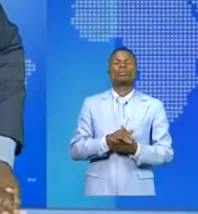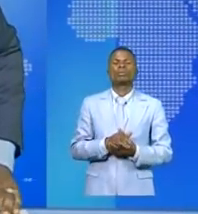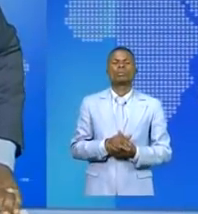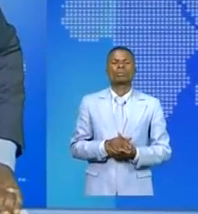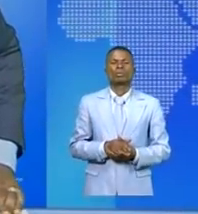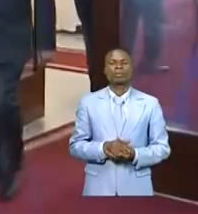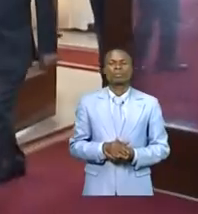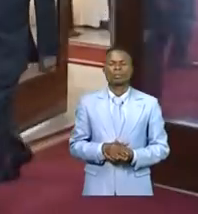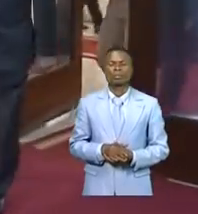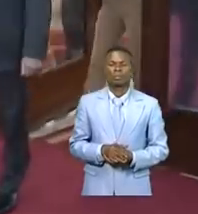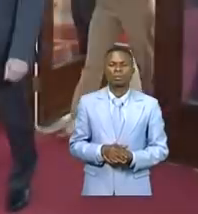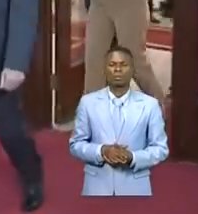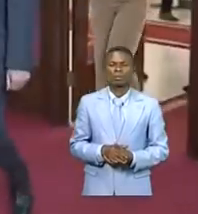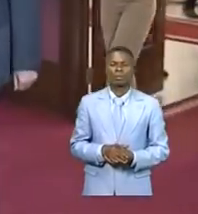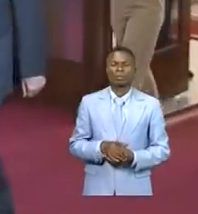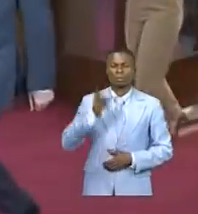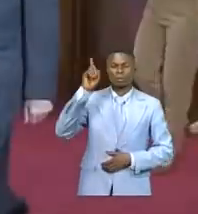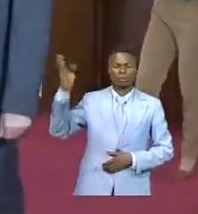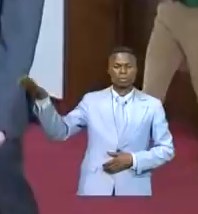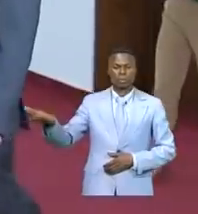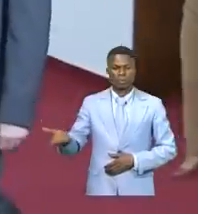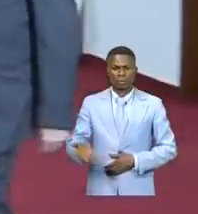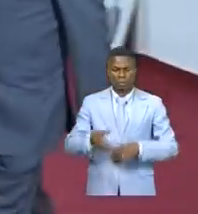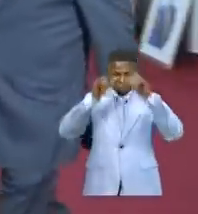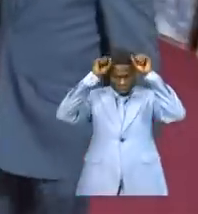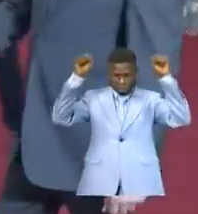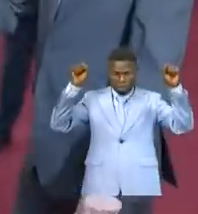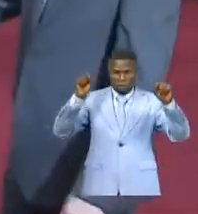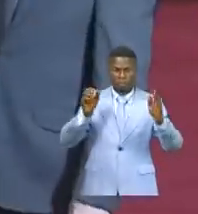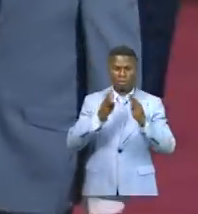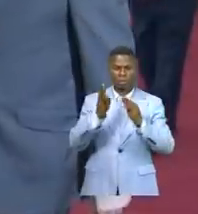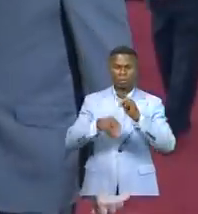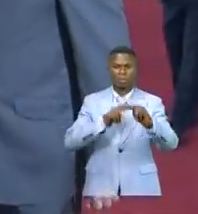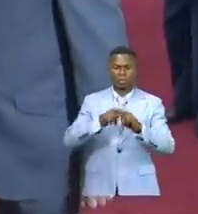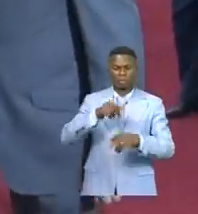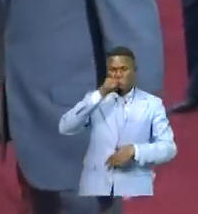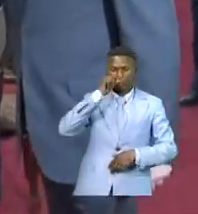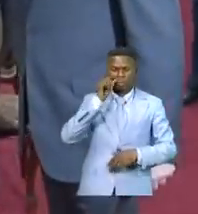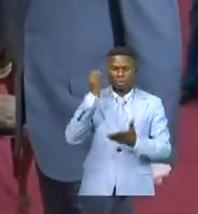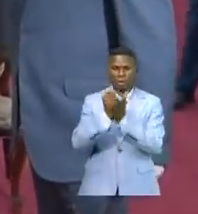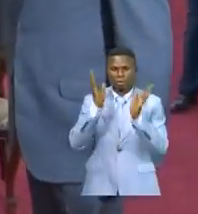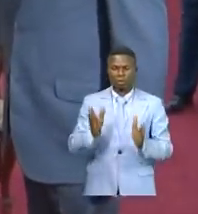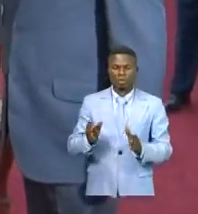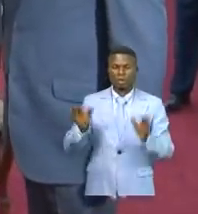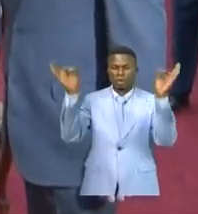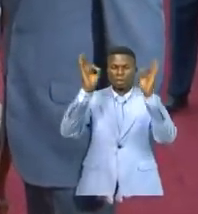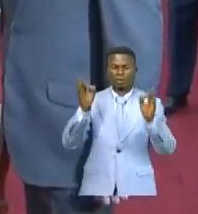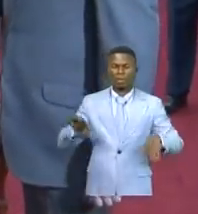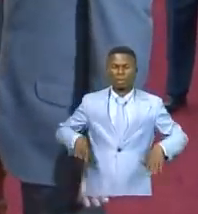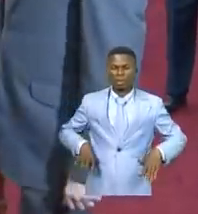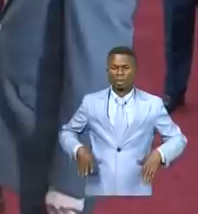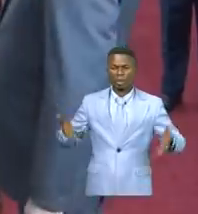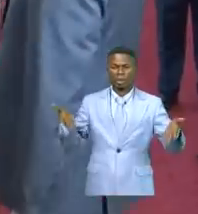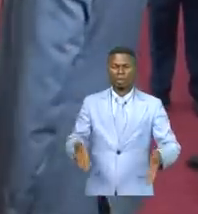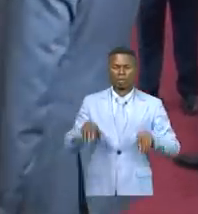Kiaouité. Le premier à être reçu par le président de l'Assemblée nationale et l'ambassadeur de la Fédération de Russie en